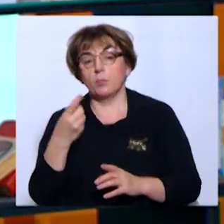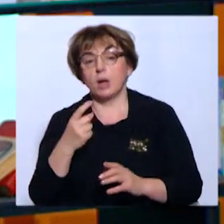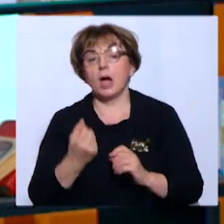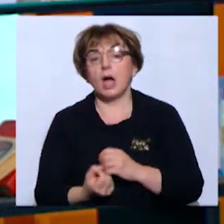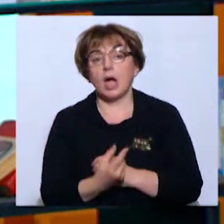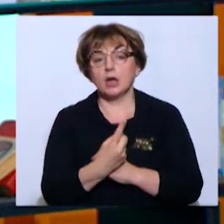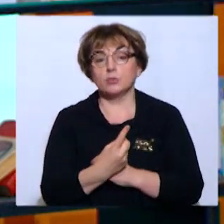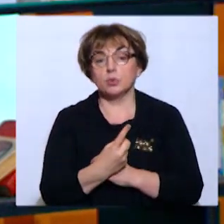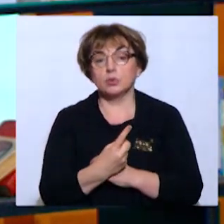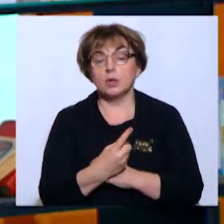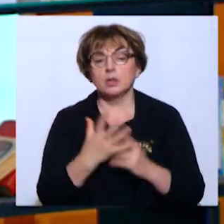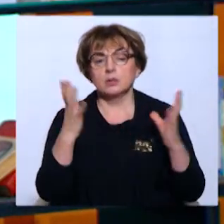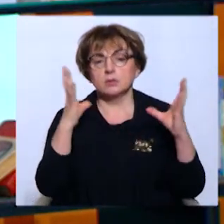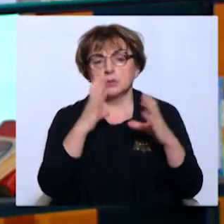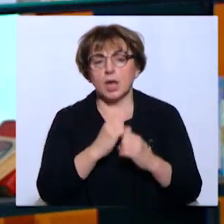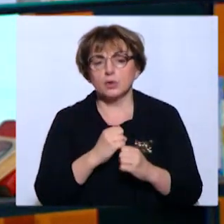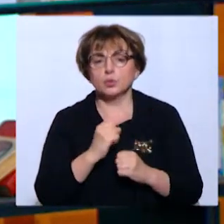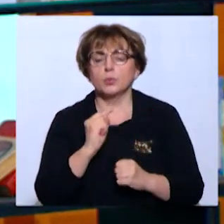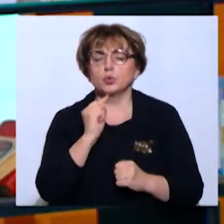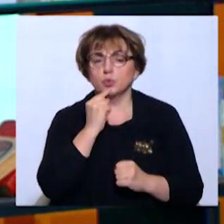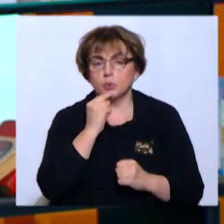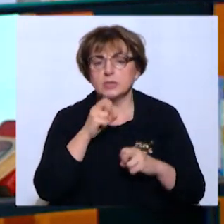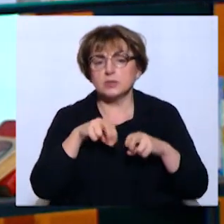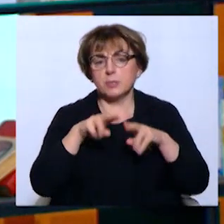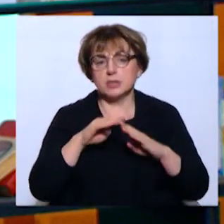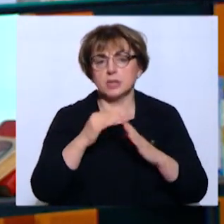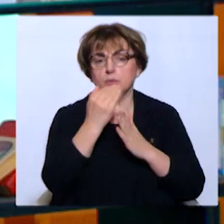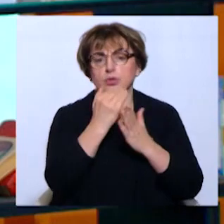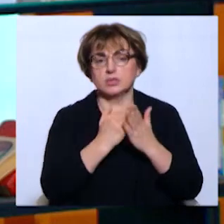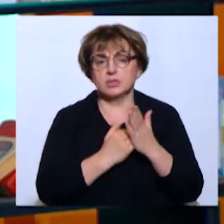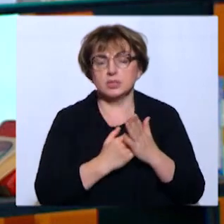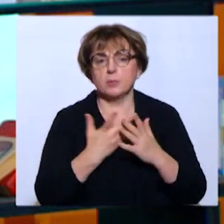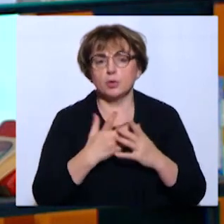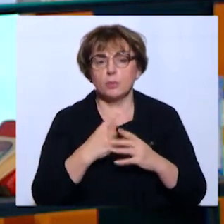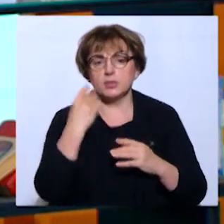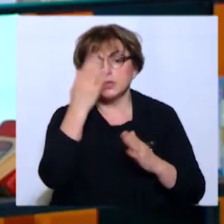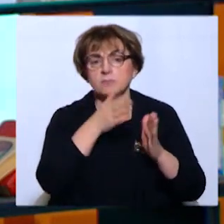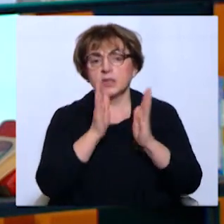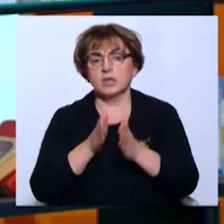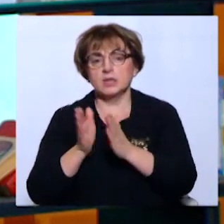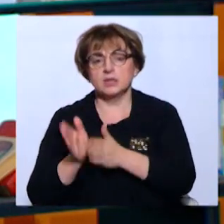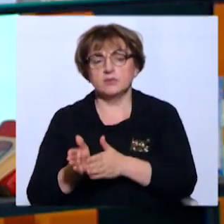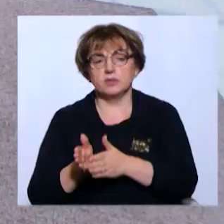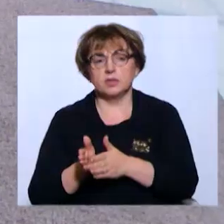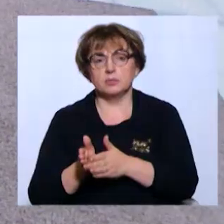აღმოჩნდა დახშული რთული სისტემა, რომლის ინდივიდები